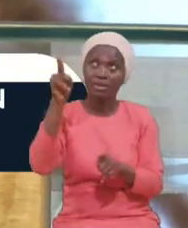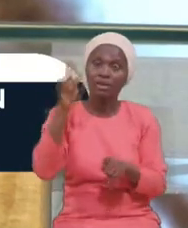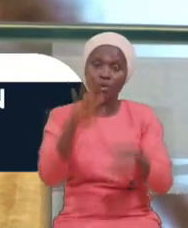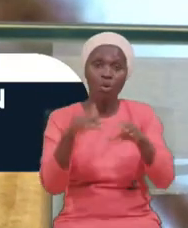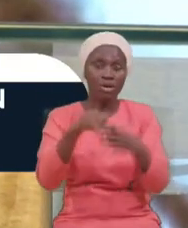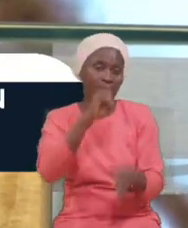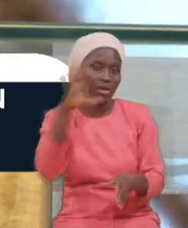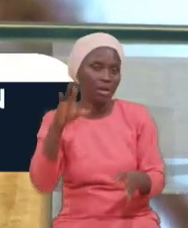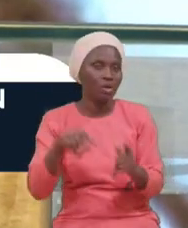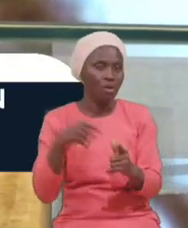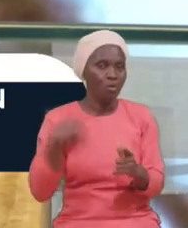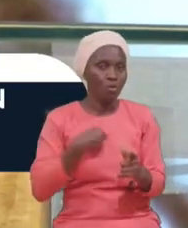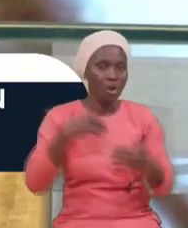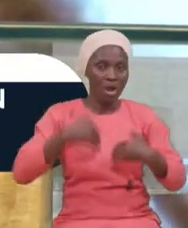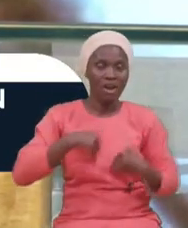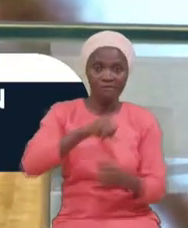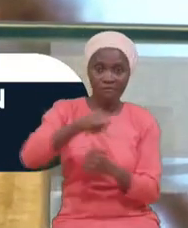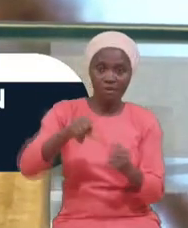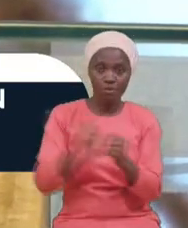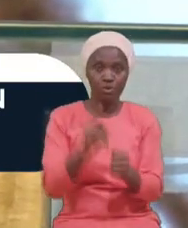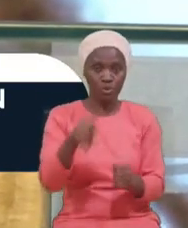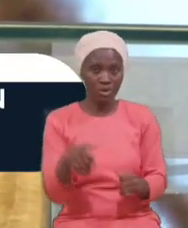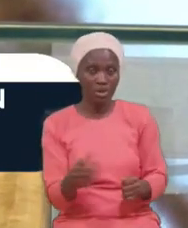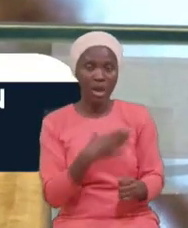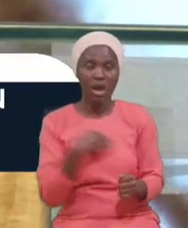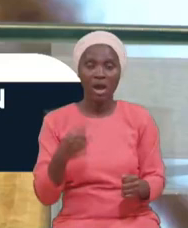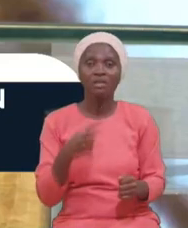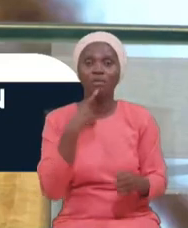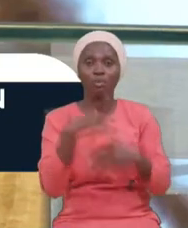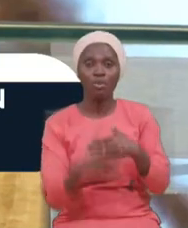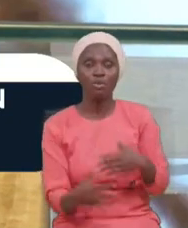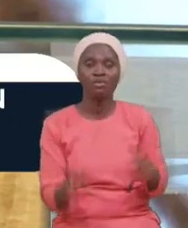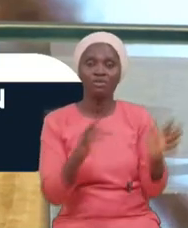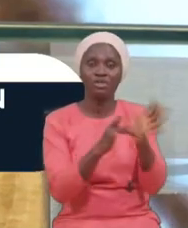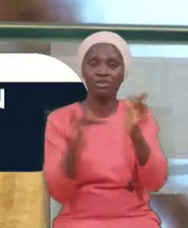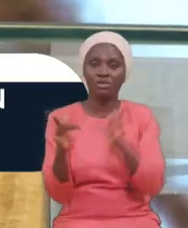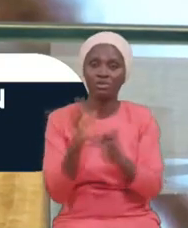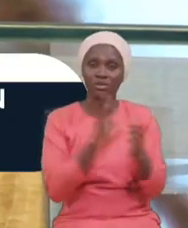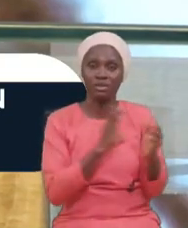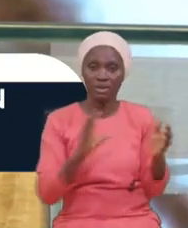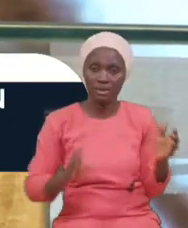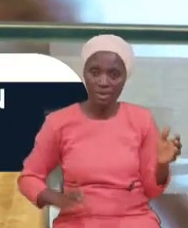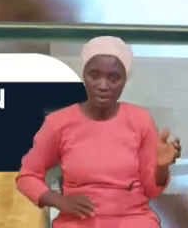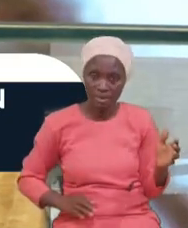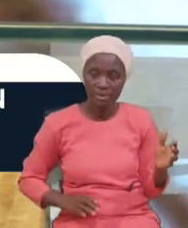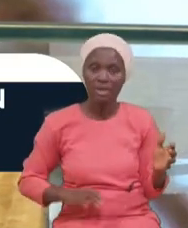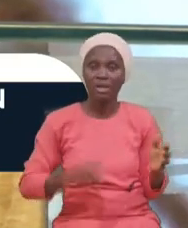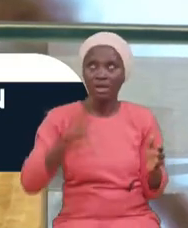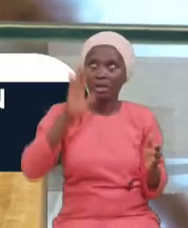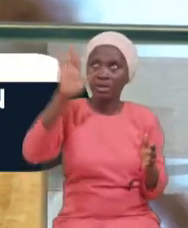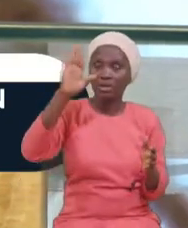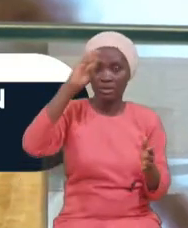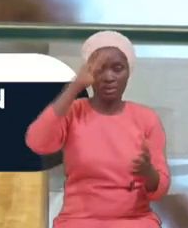la lumière, nous sommes mutuellement en communion et le sang de Jésus, son Fils.